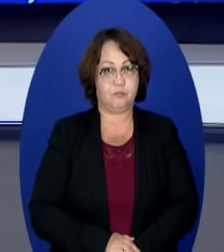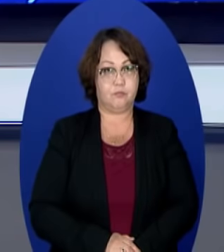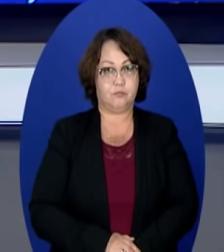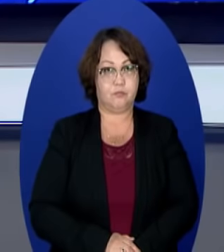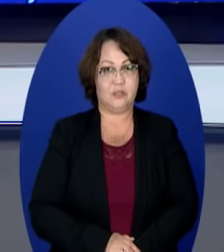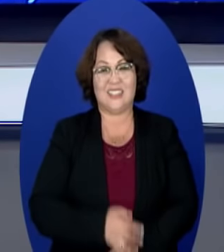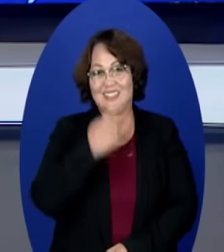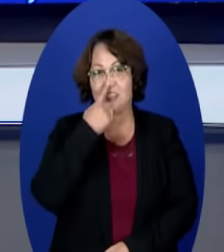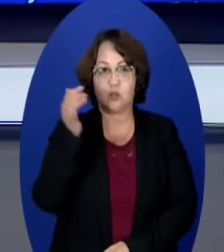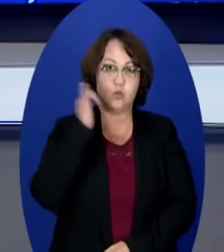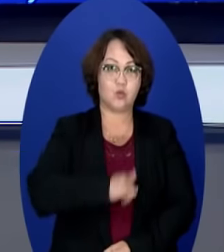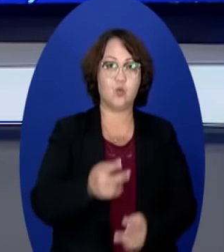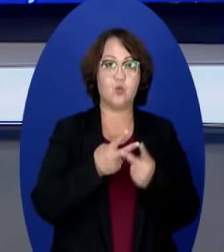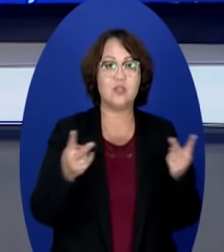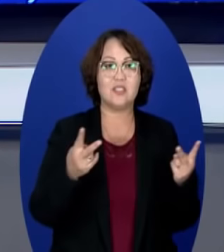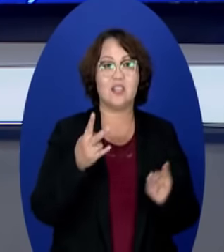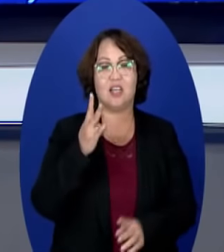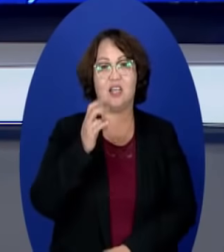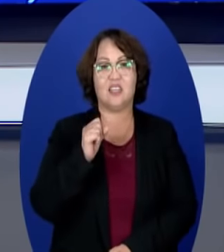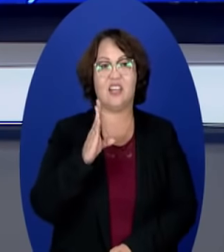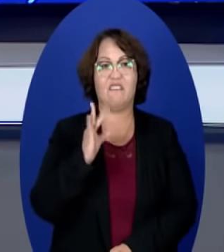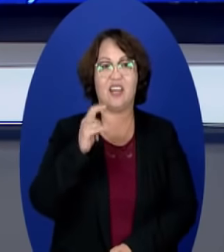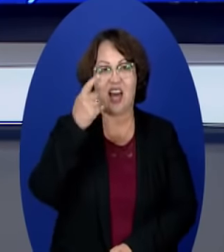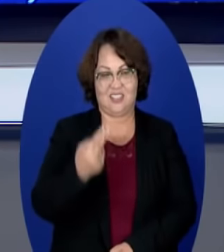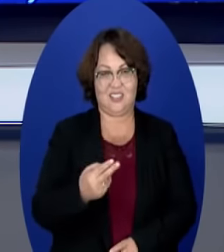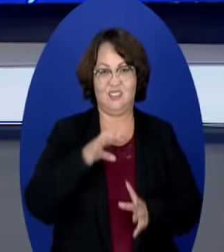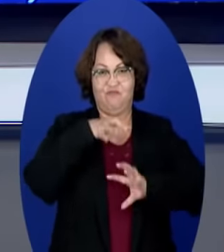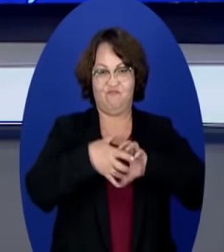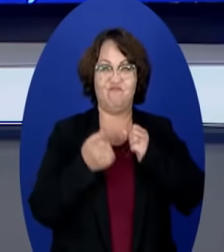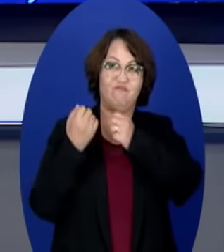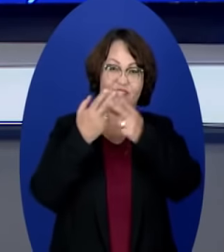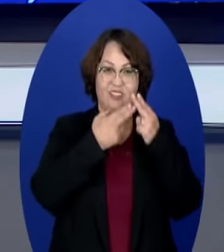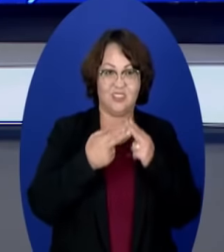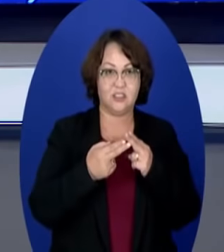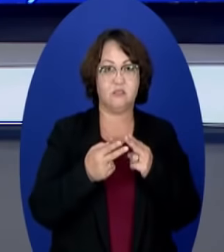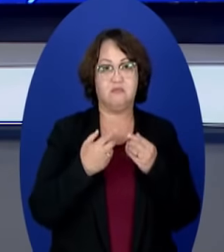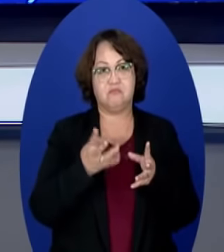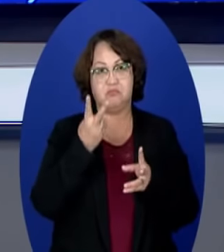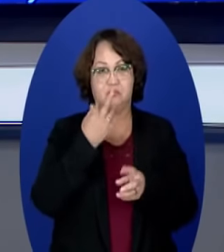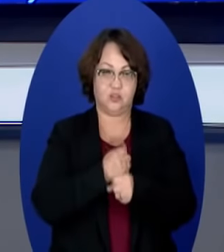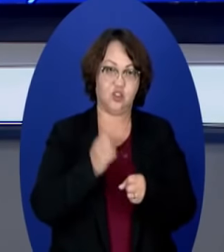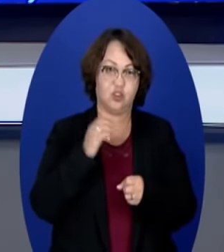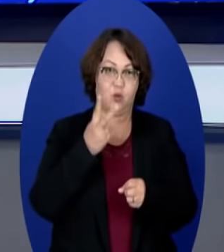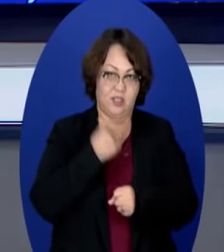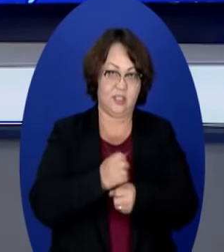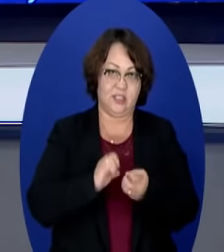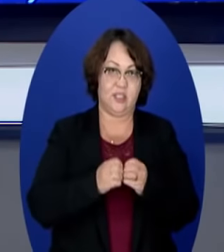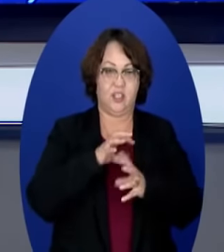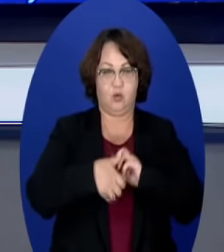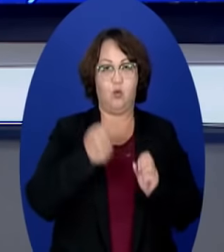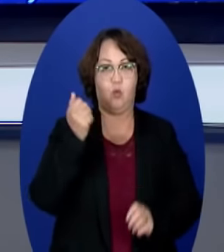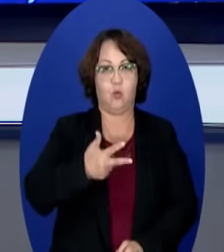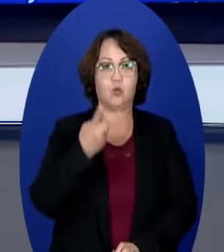За бүгд нэмж хэд ард улсын үндэсний навигацийн Beidou системийг ашиглалтанд оруулах ёслын ажиллагаа боллоо. Дэлхийн хэмжээнд өргөнөөр ашиглах 3 дахь